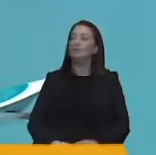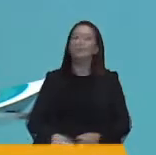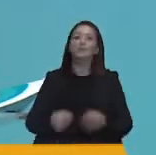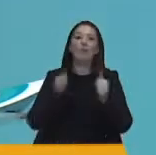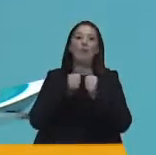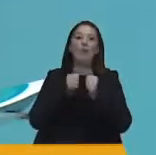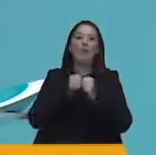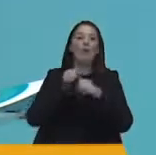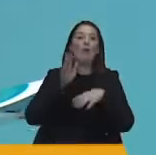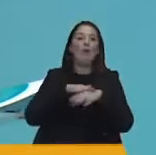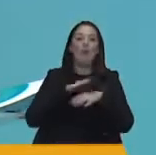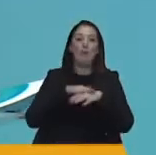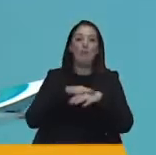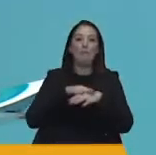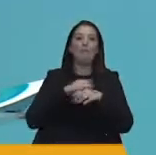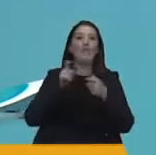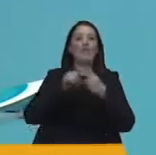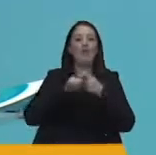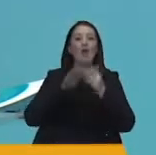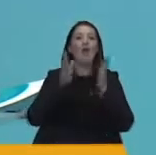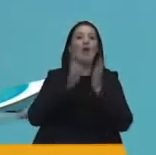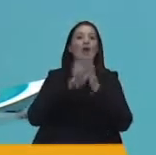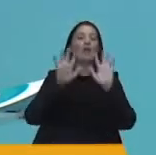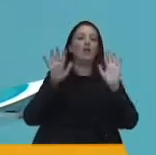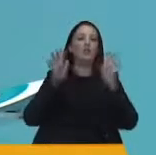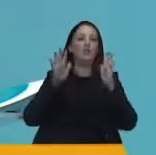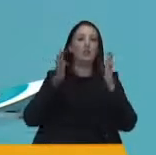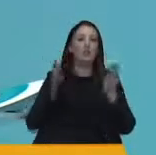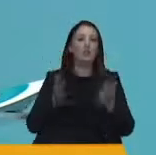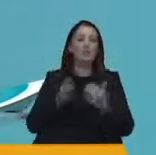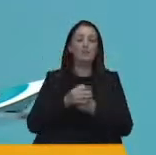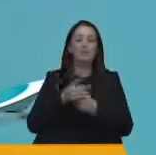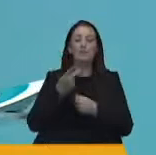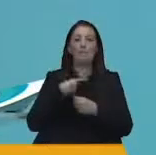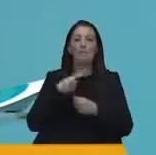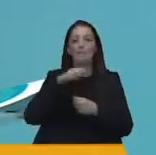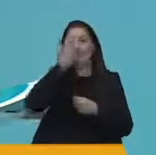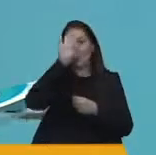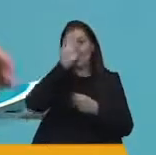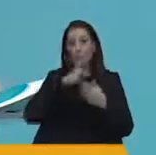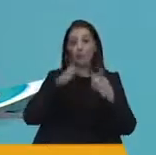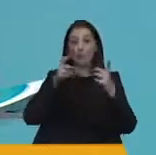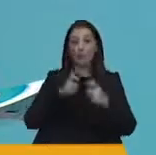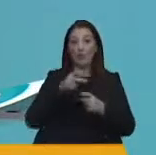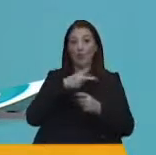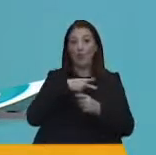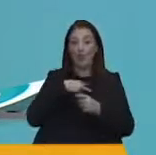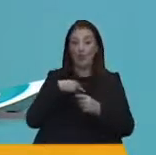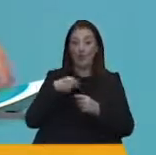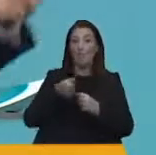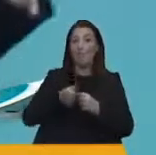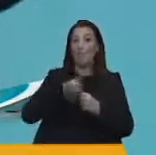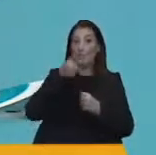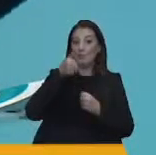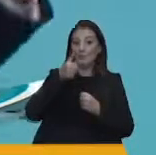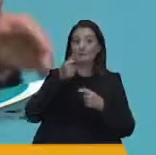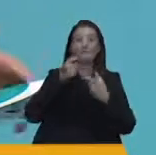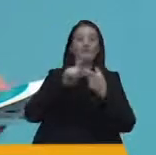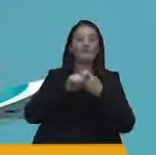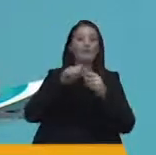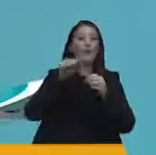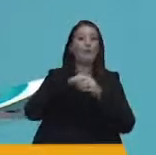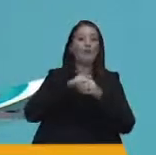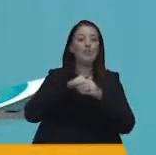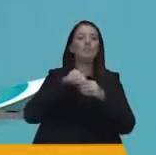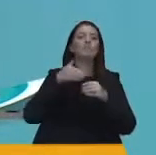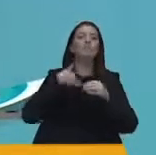Beraber yapalım ve alkışlayalım. Ben İstanbul Büyükşehir Belediye Başkanımızı ve meclisi